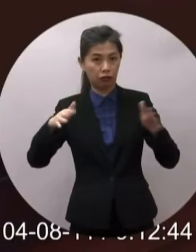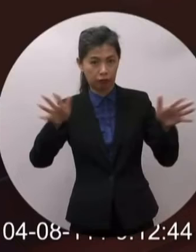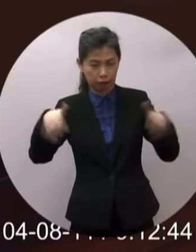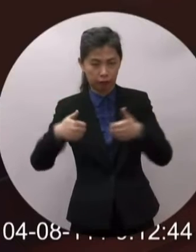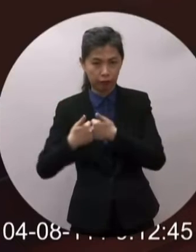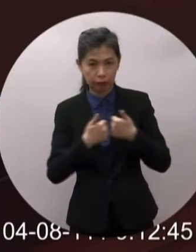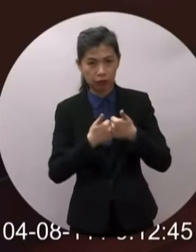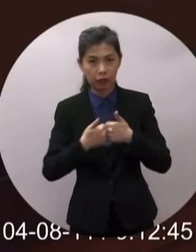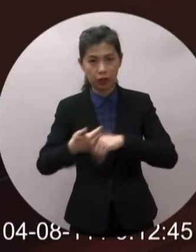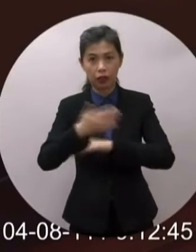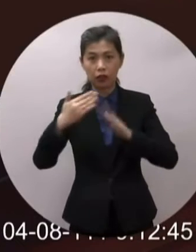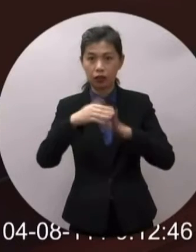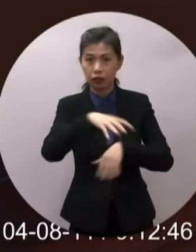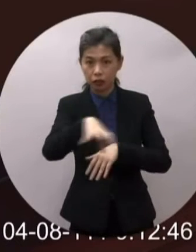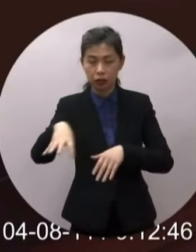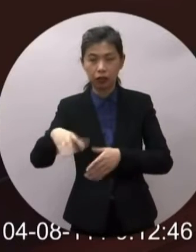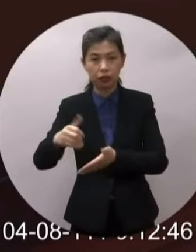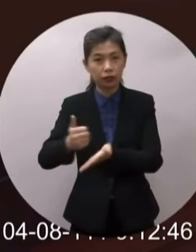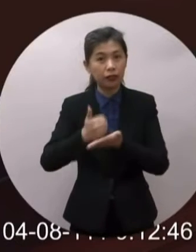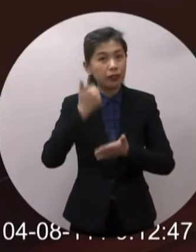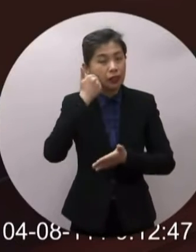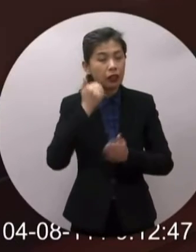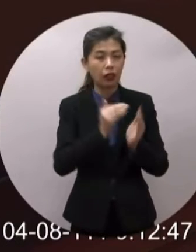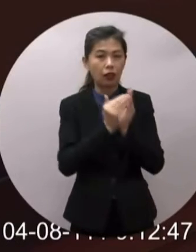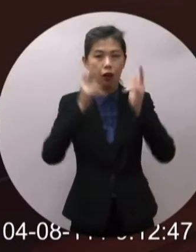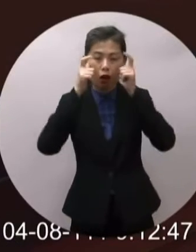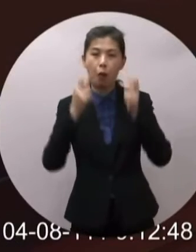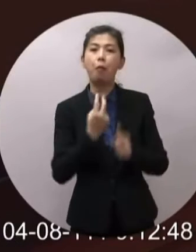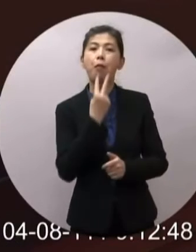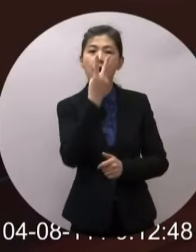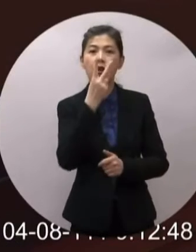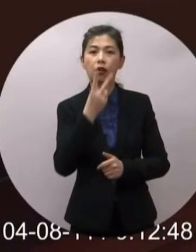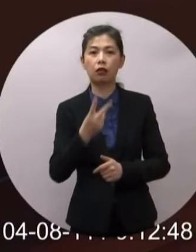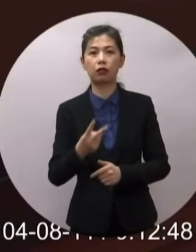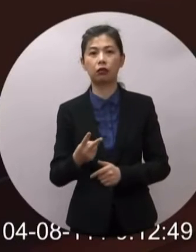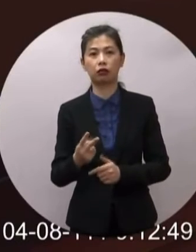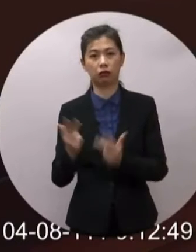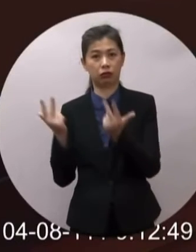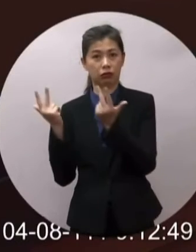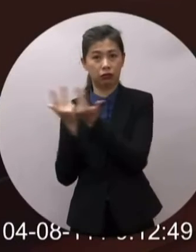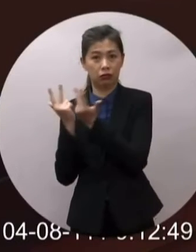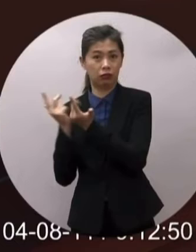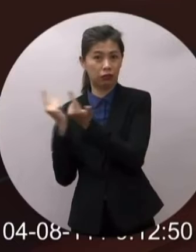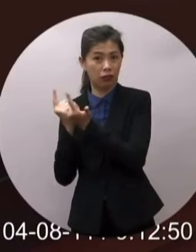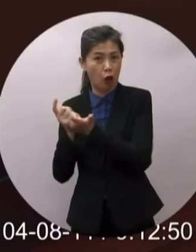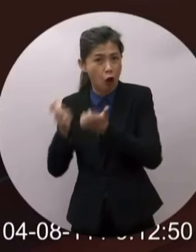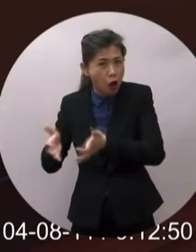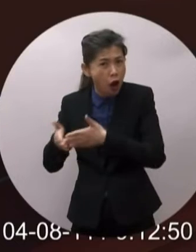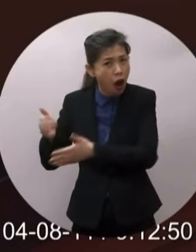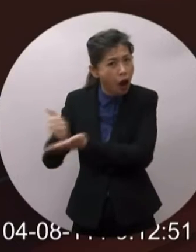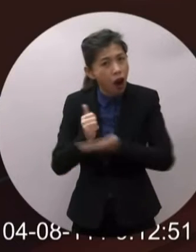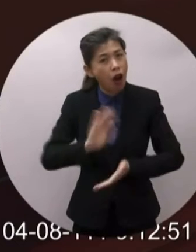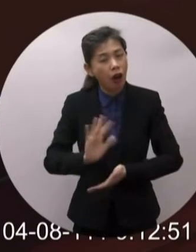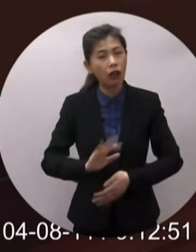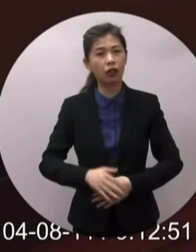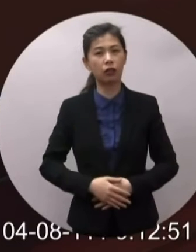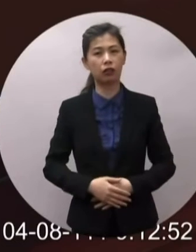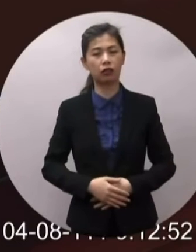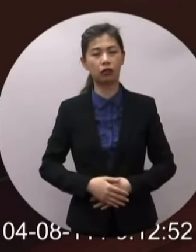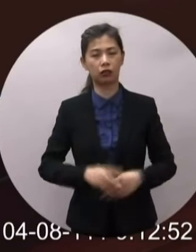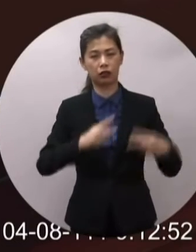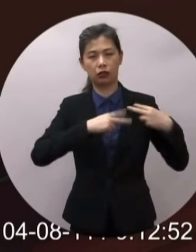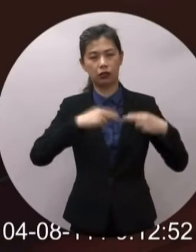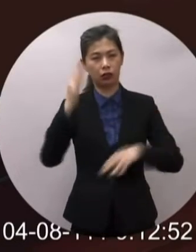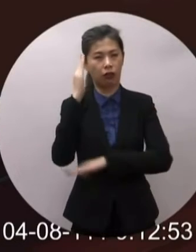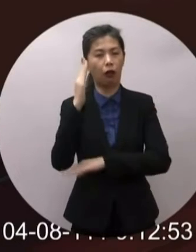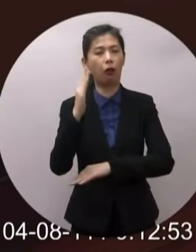首长中只有邀请桃园市长跟高雄市长，却不邀请双北市长一起讨论，可见蔡政府把防疫